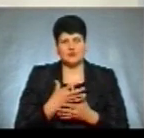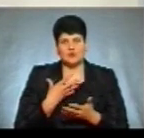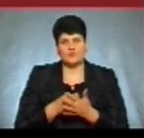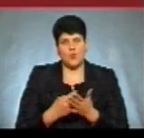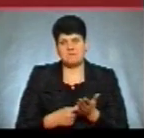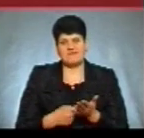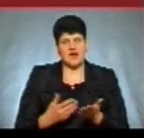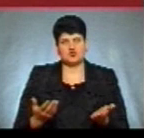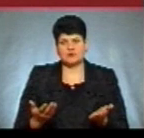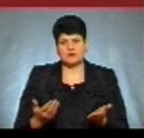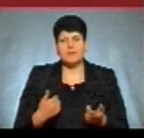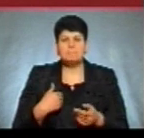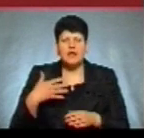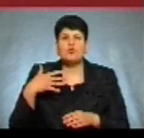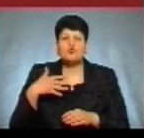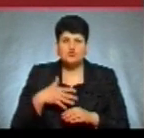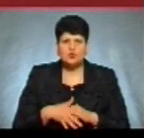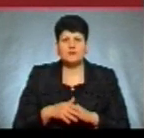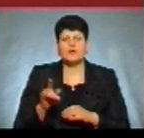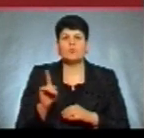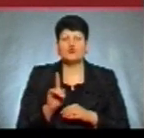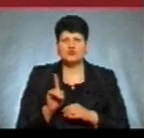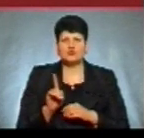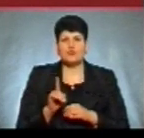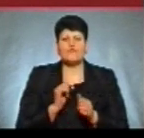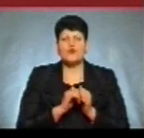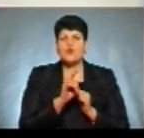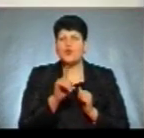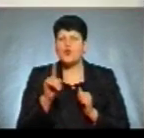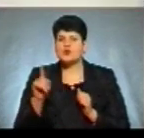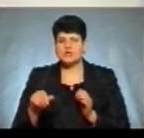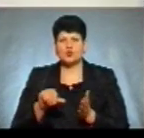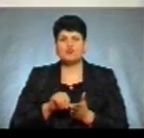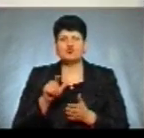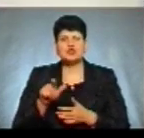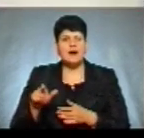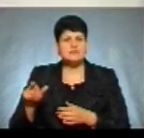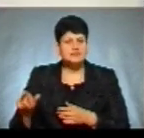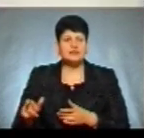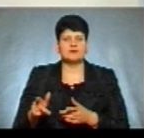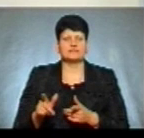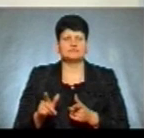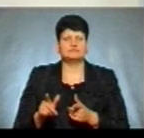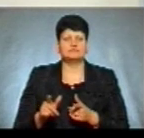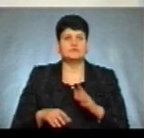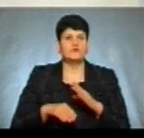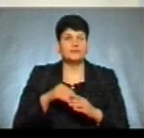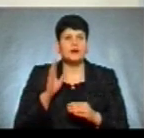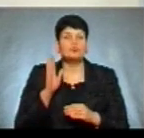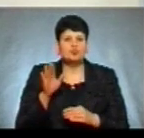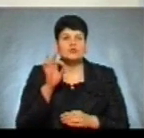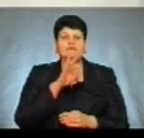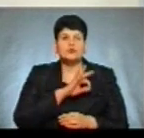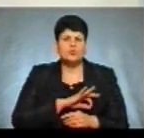підтвердження. Ми розуміємо, що кожен з учасників перегонів зараз буде